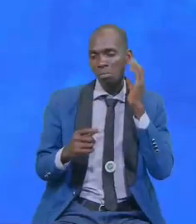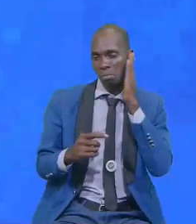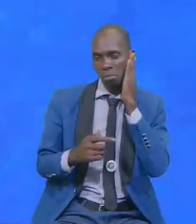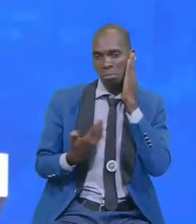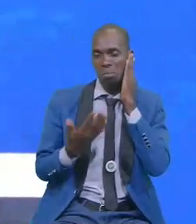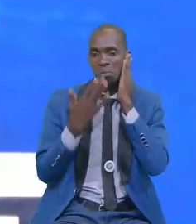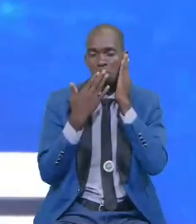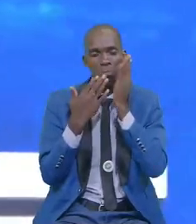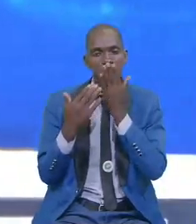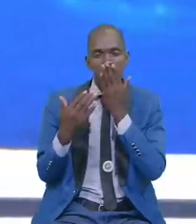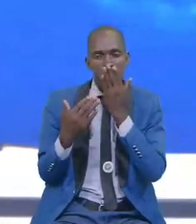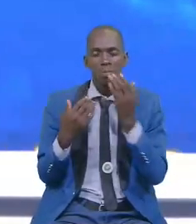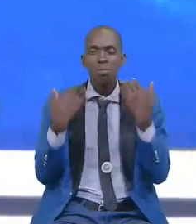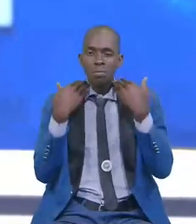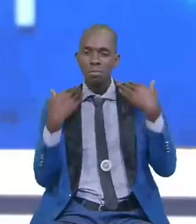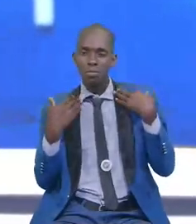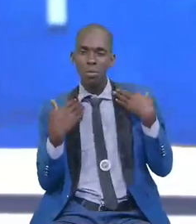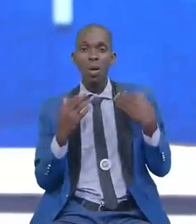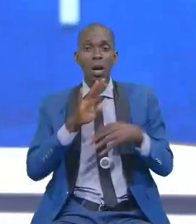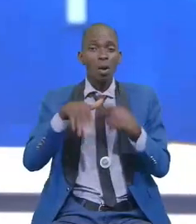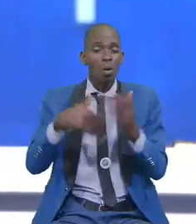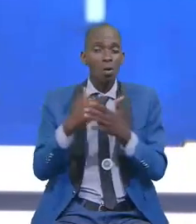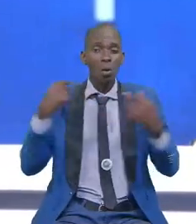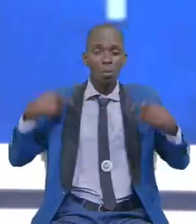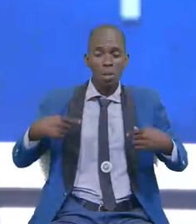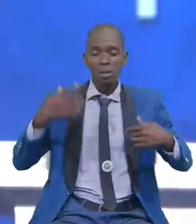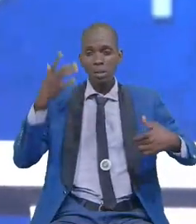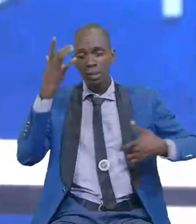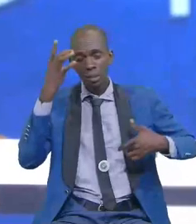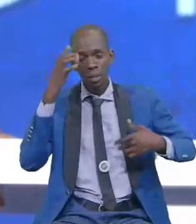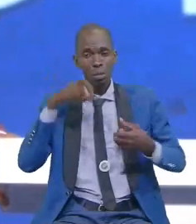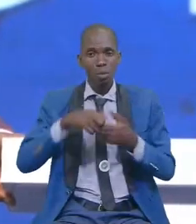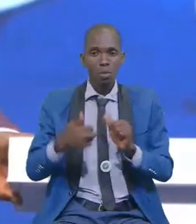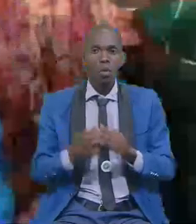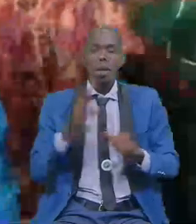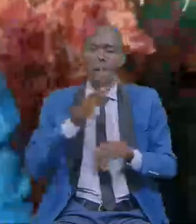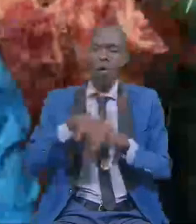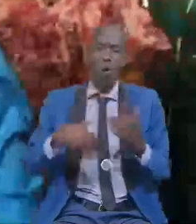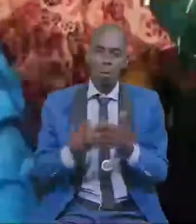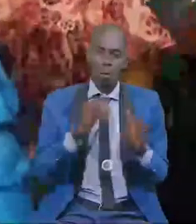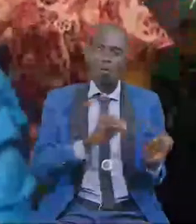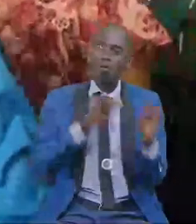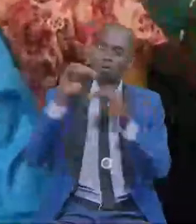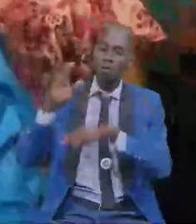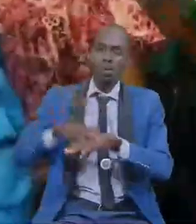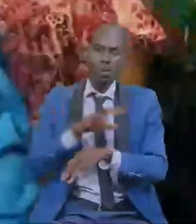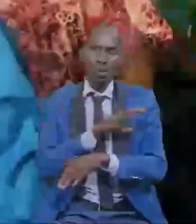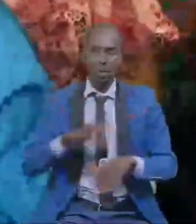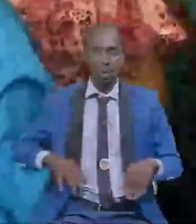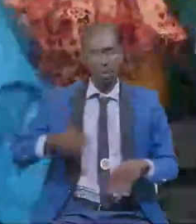Et toutes ces maladies, ces infirmités, elles sont placées sur Christ en ta faveur.